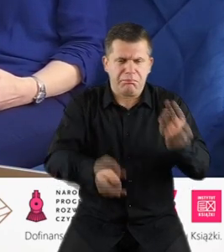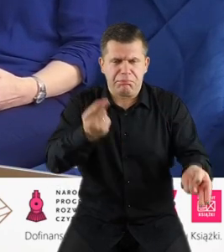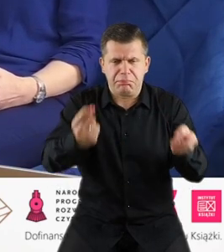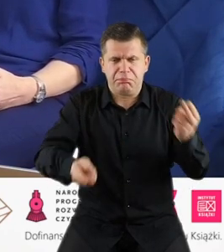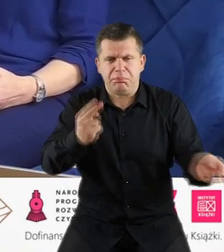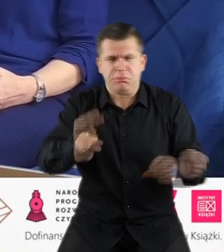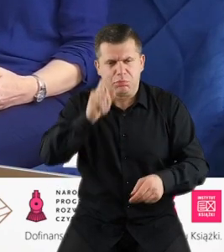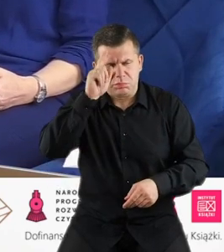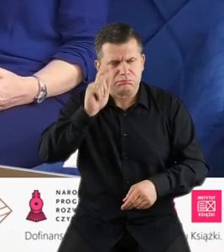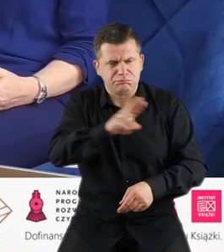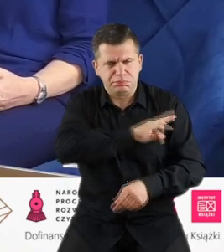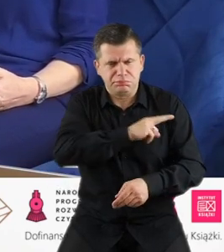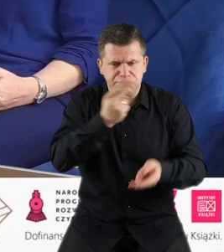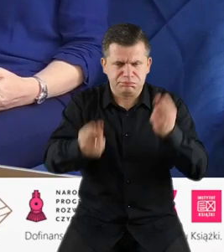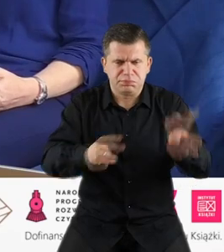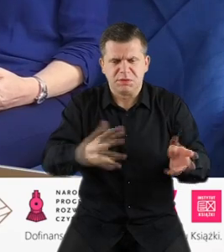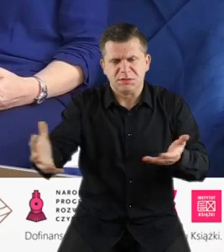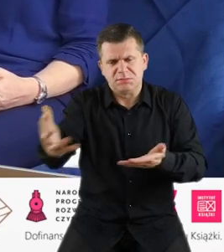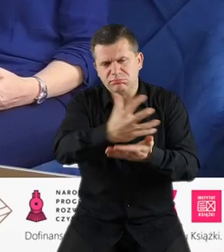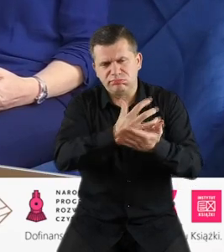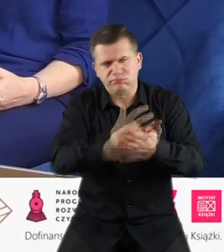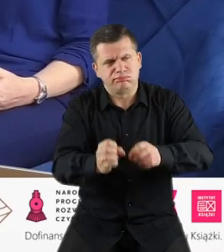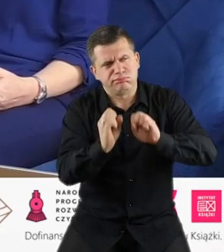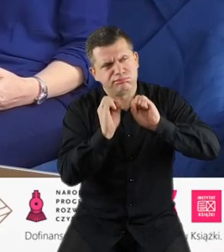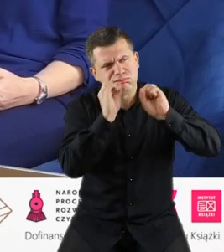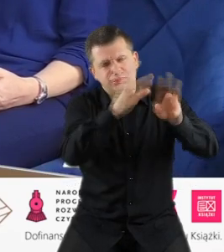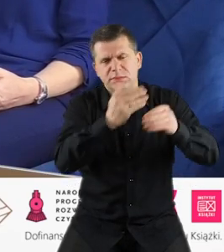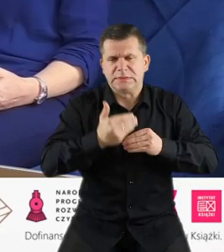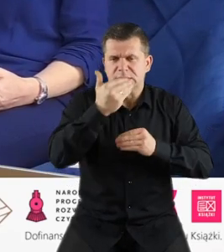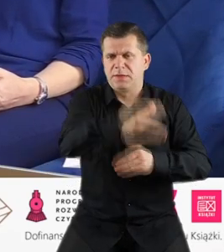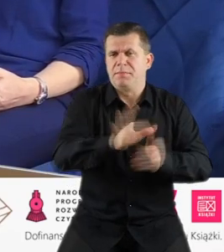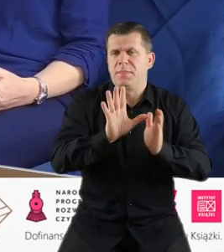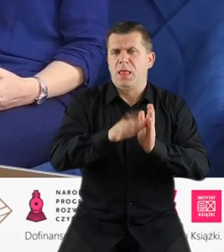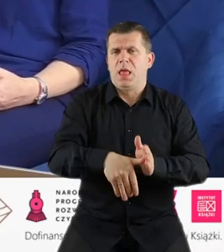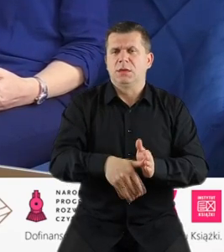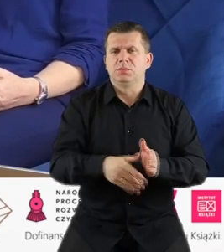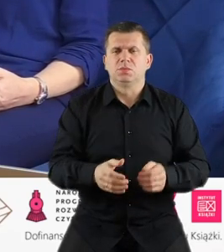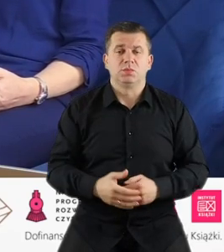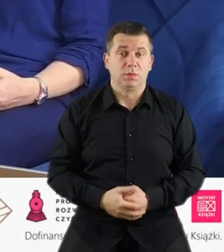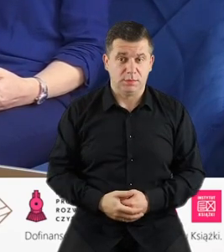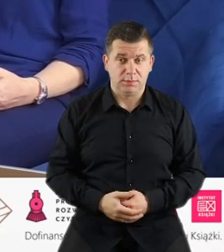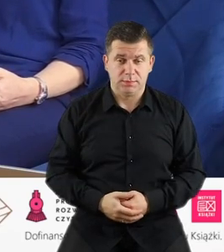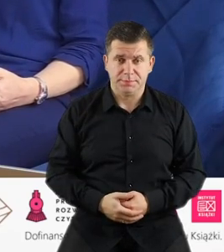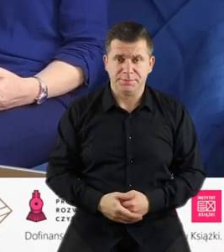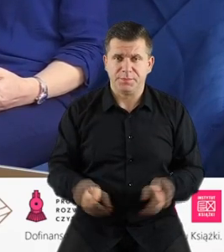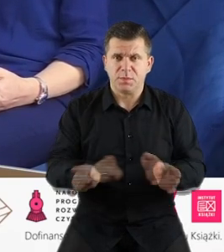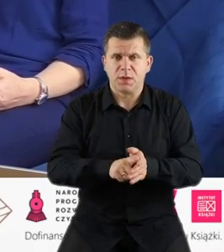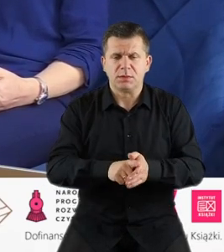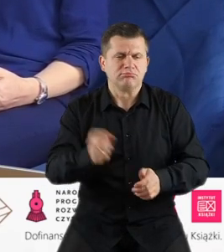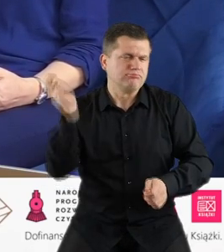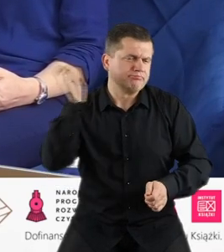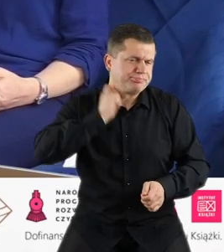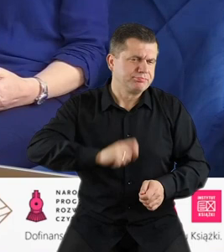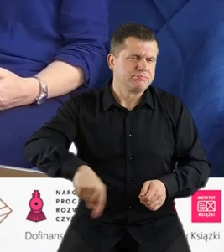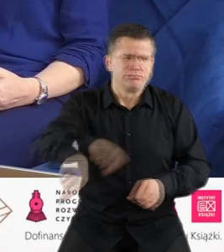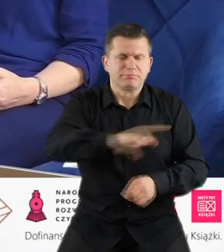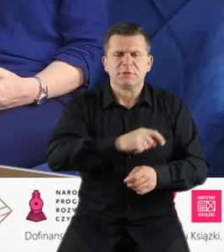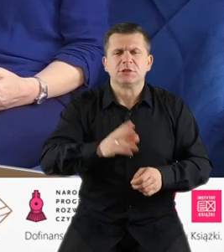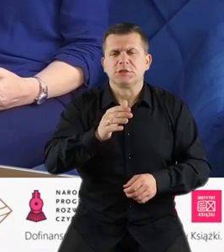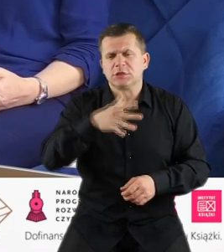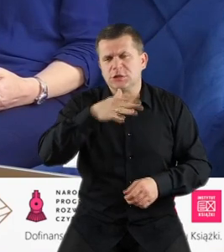poza granicę miasta przez nieszczęśników, którzy za chwilę podzielą ich los. Mamy też oczywiście zagładę Żydów,